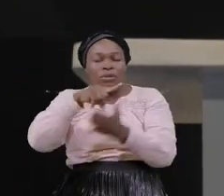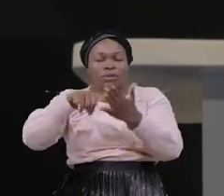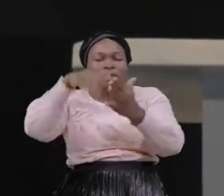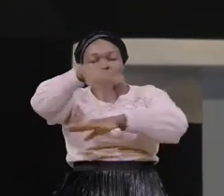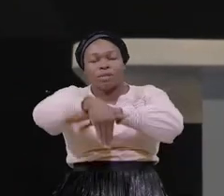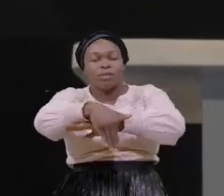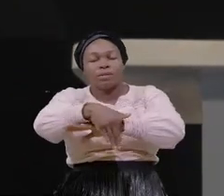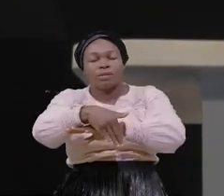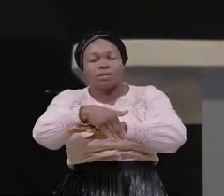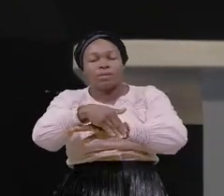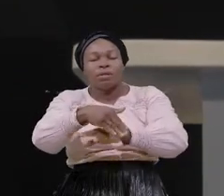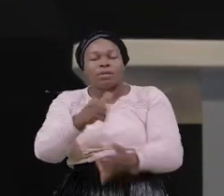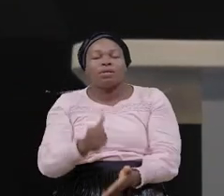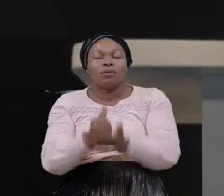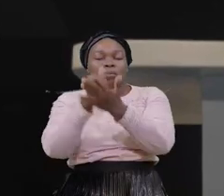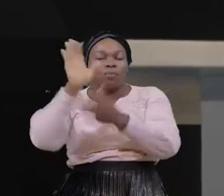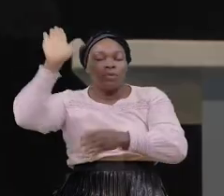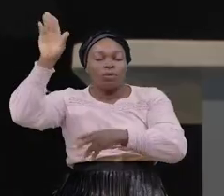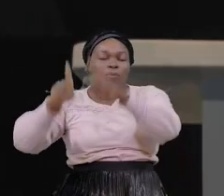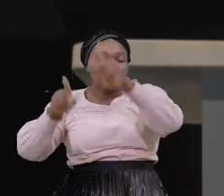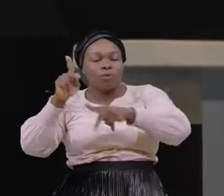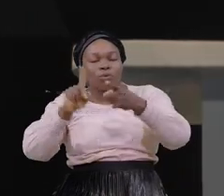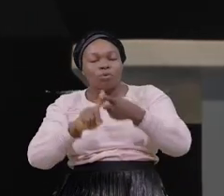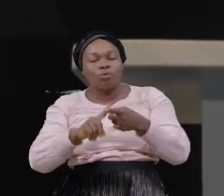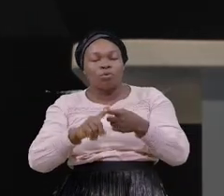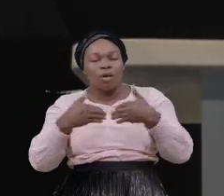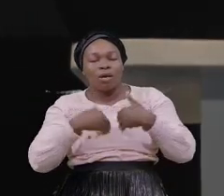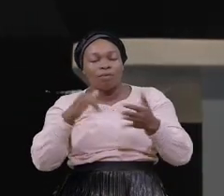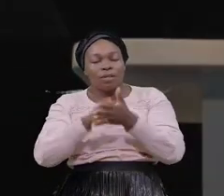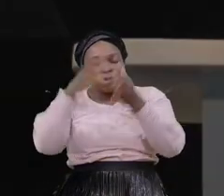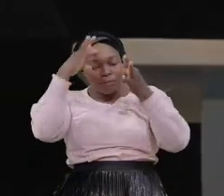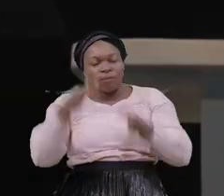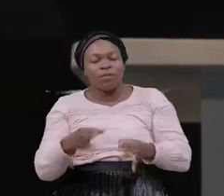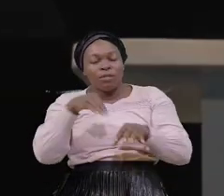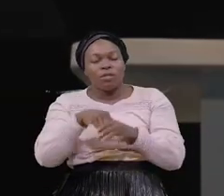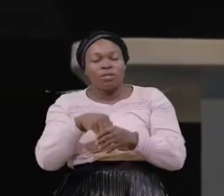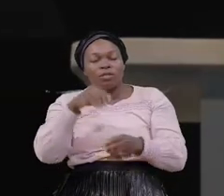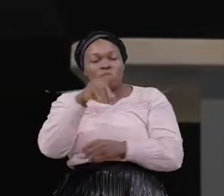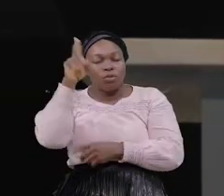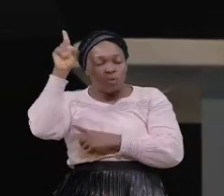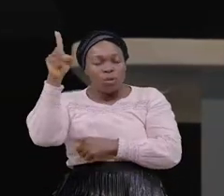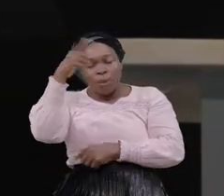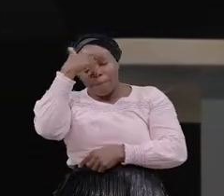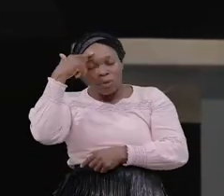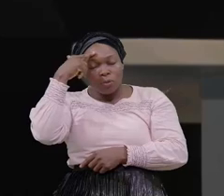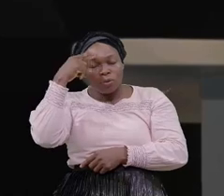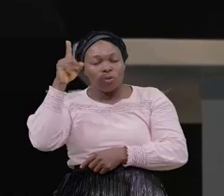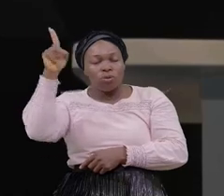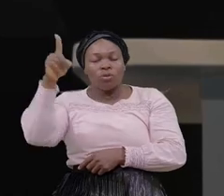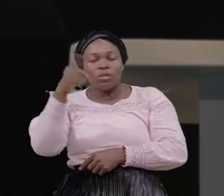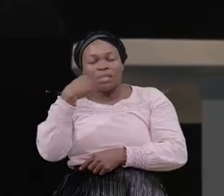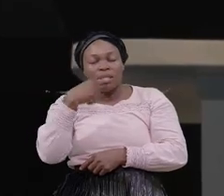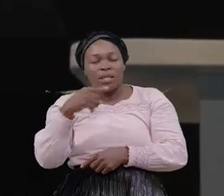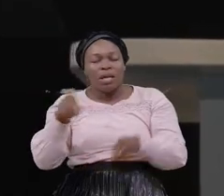soir, aide ton peuple à avoir cette foi en toi parce que tu as dit que comme nous croyons, il